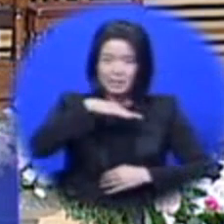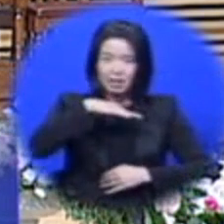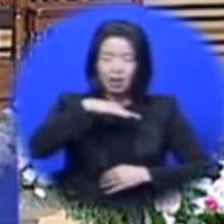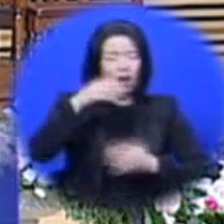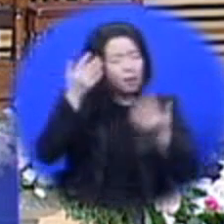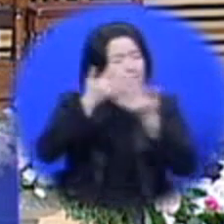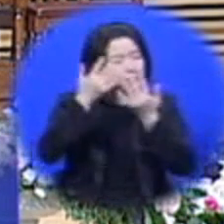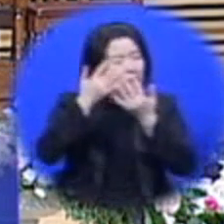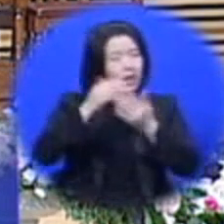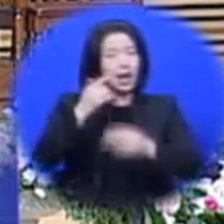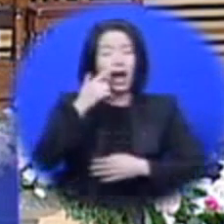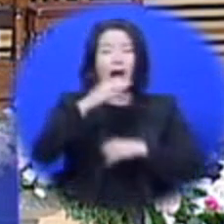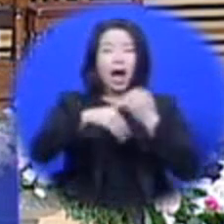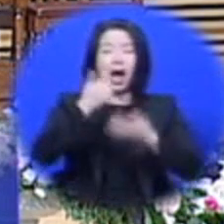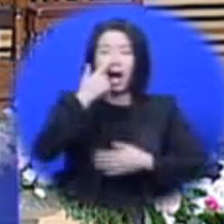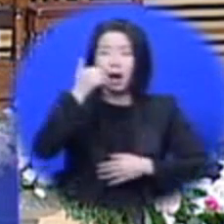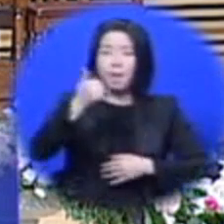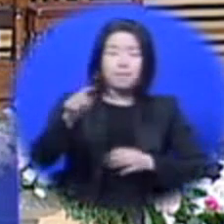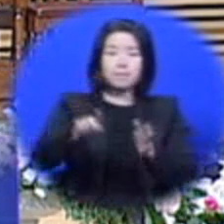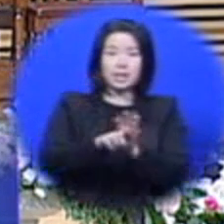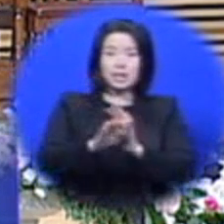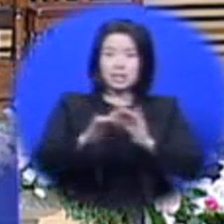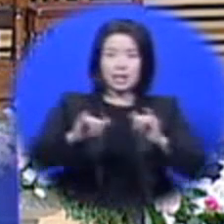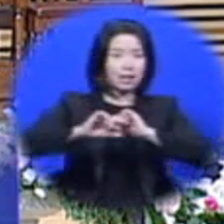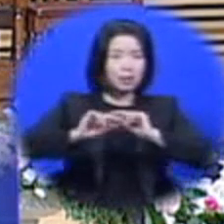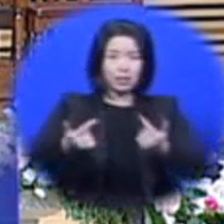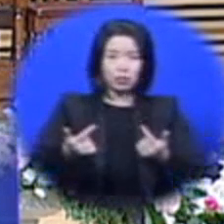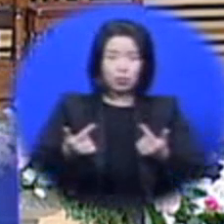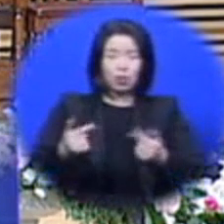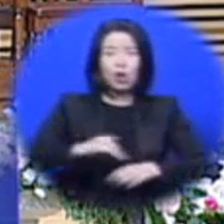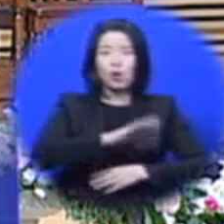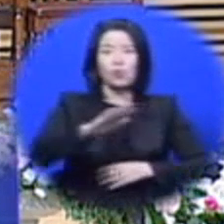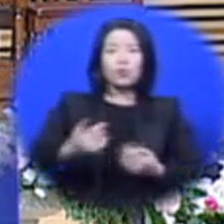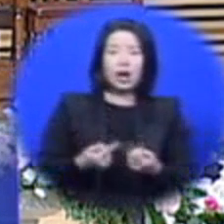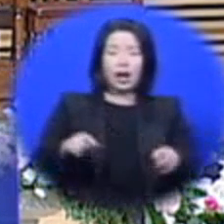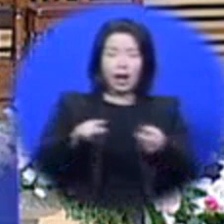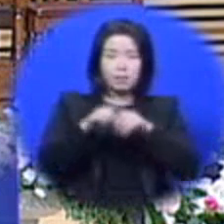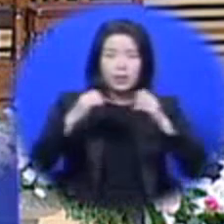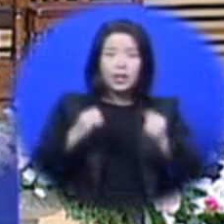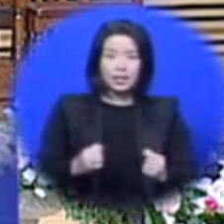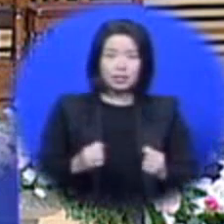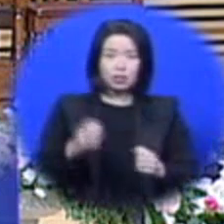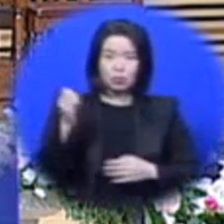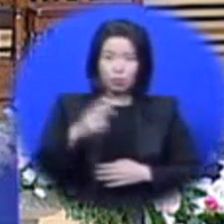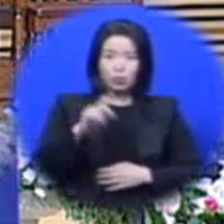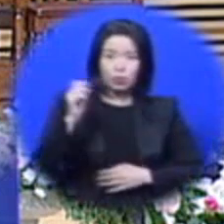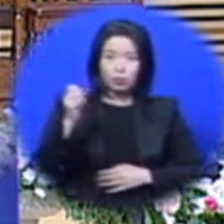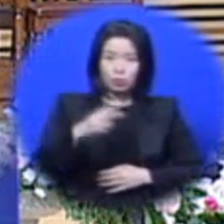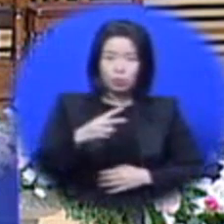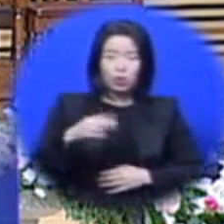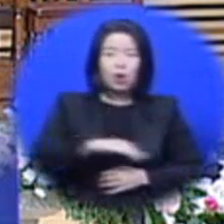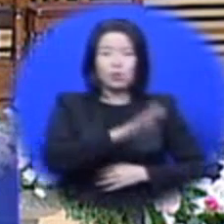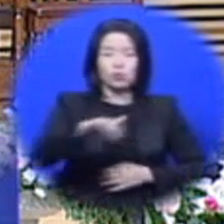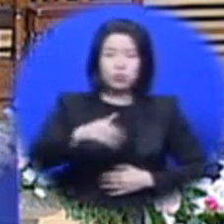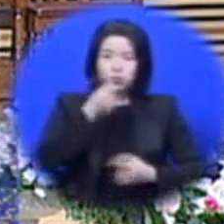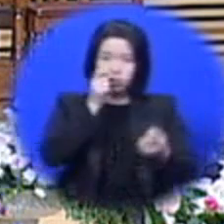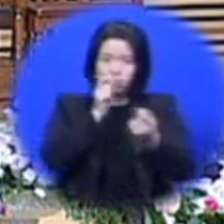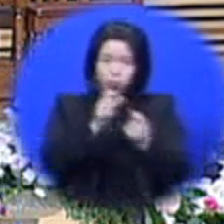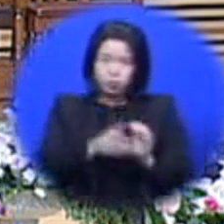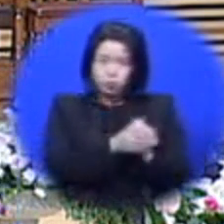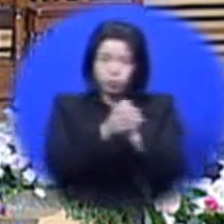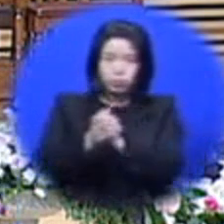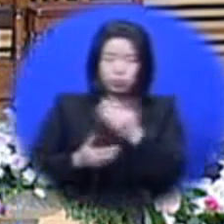막연하게 하나님 아버지를 믿는 사람이 아니고 우리와 함께 계시고 우리와 친밀히